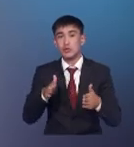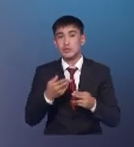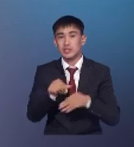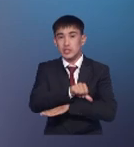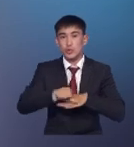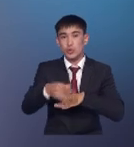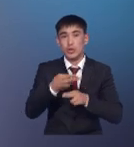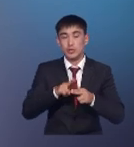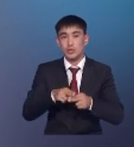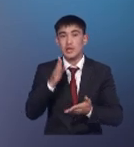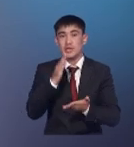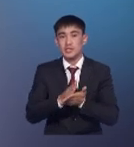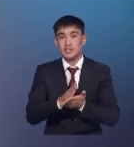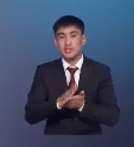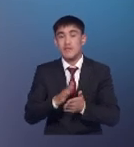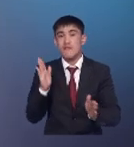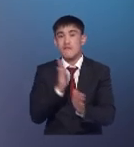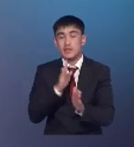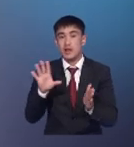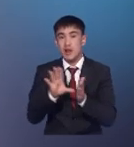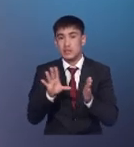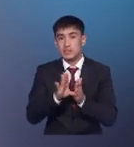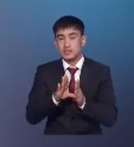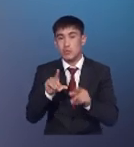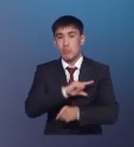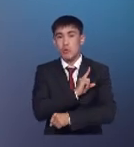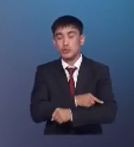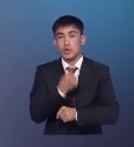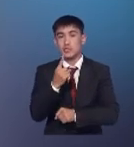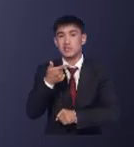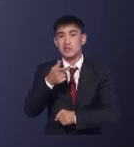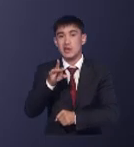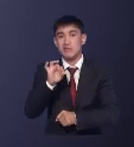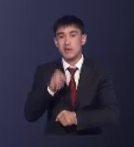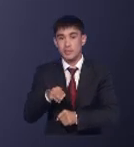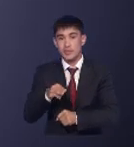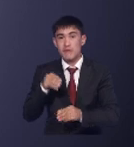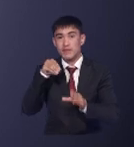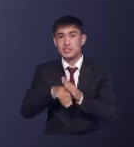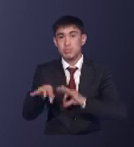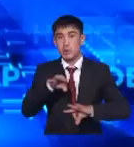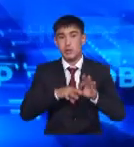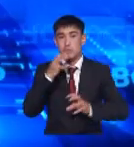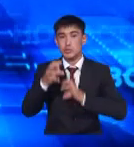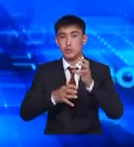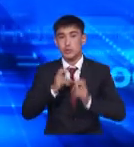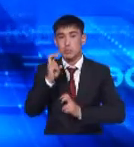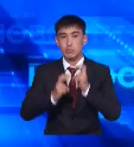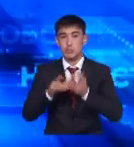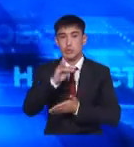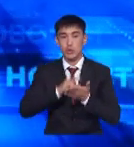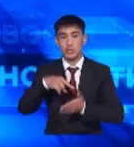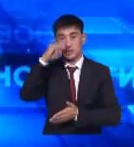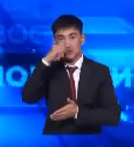территории которых находится ветроэлектростанция мощностью 1 гвт входящая в проект международный промышленный